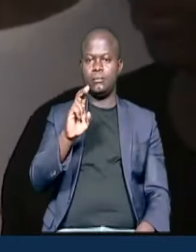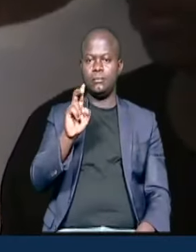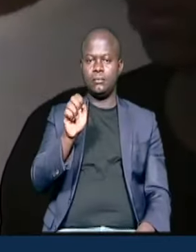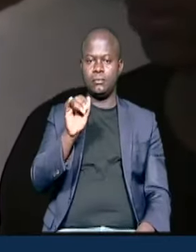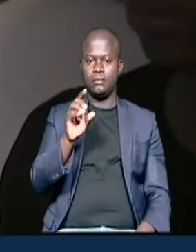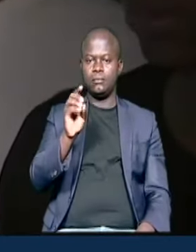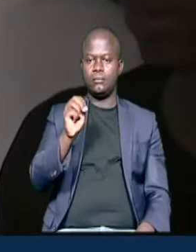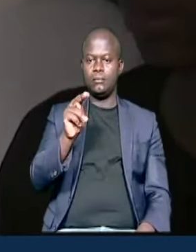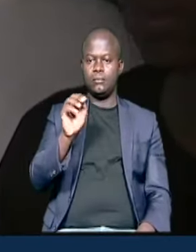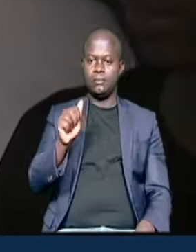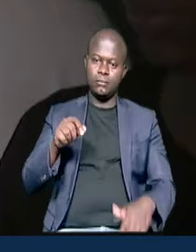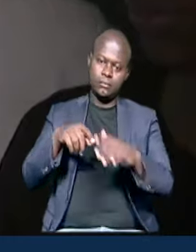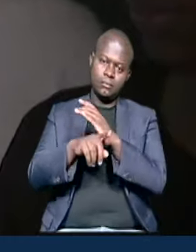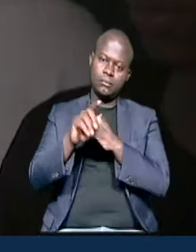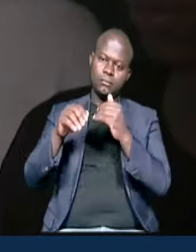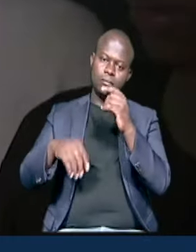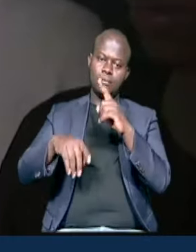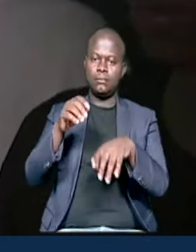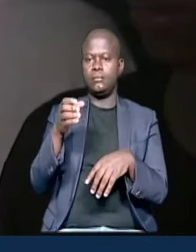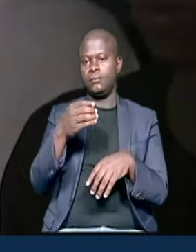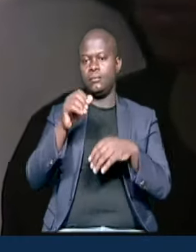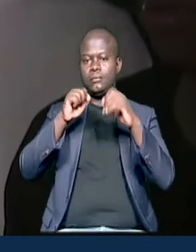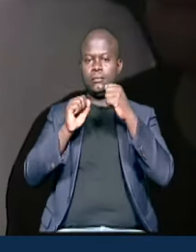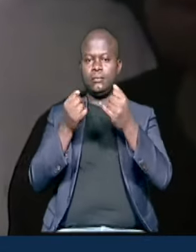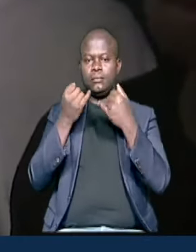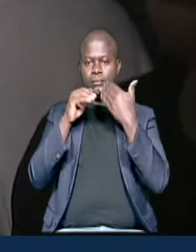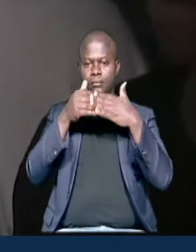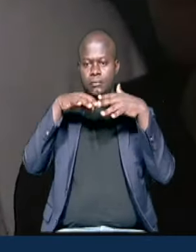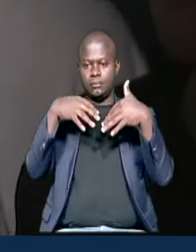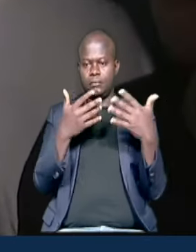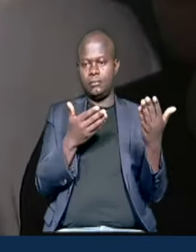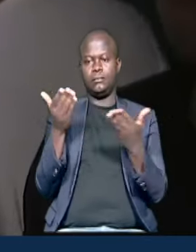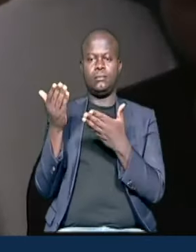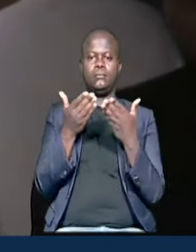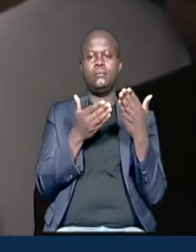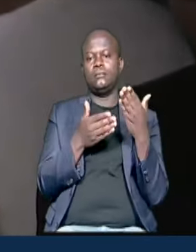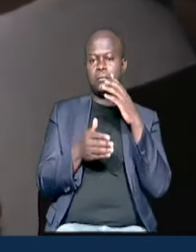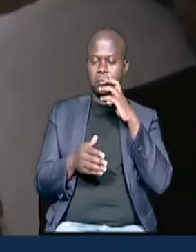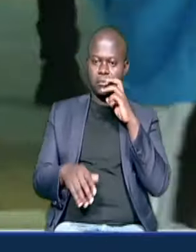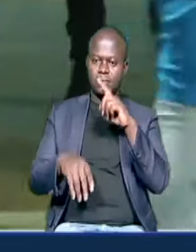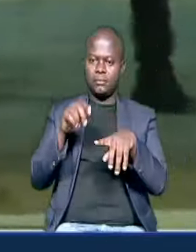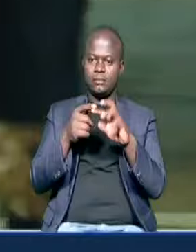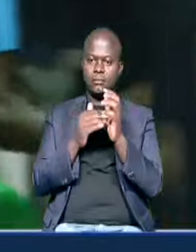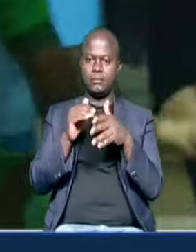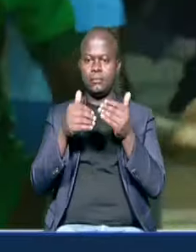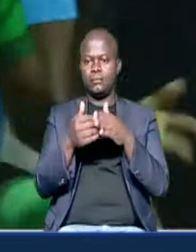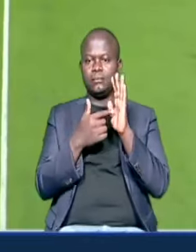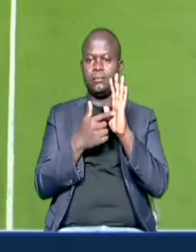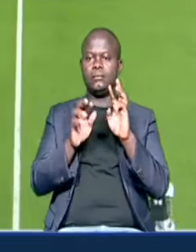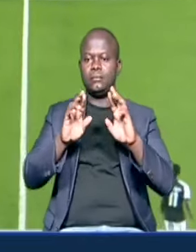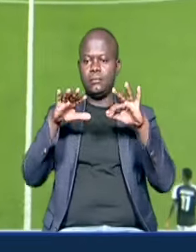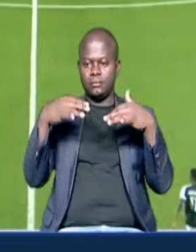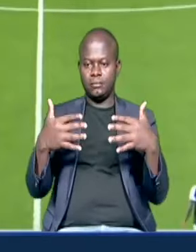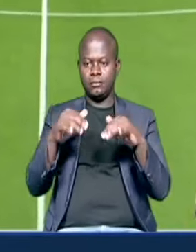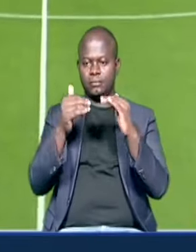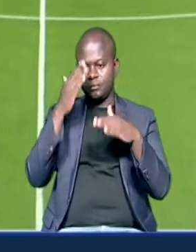Savio utsinze uyu mukino, bakaba banatwaye igikombe. Abanza tubwire uko bakiriye gutwara iki gikombe, abanza natubwire bari bawuteguye gute uyu